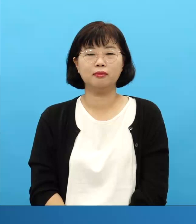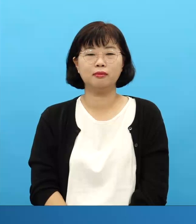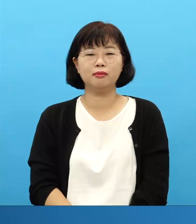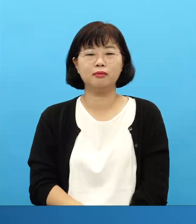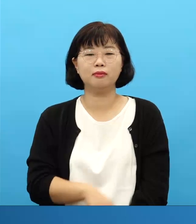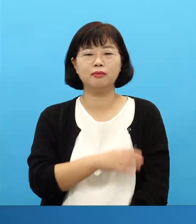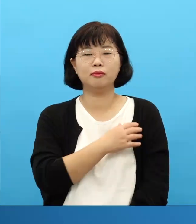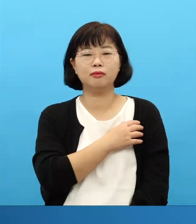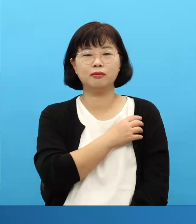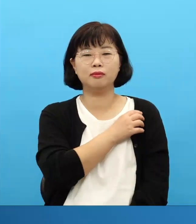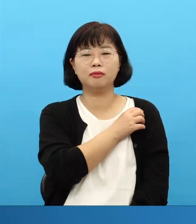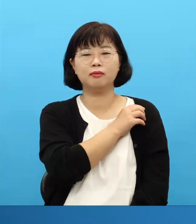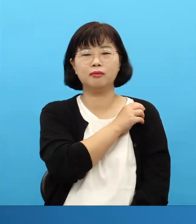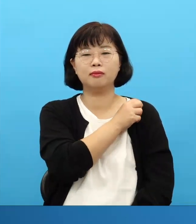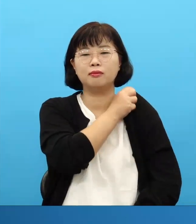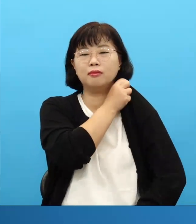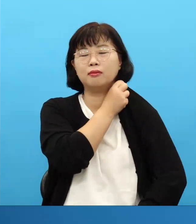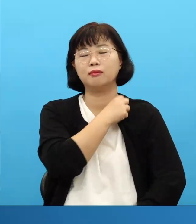여러분들은